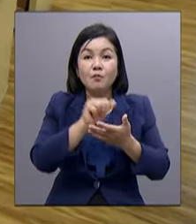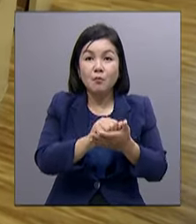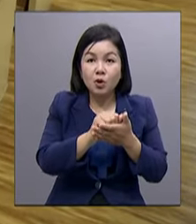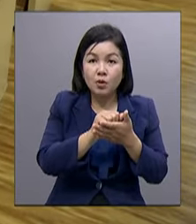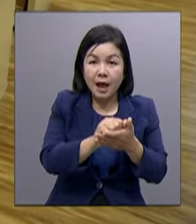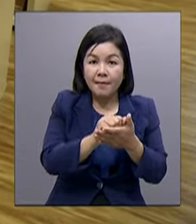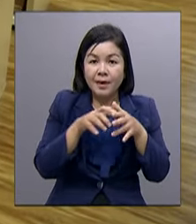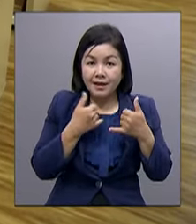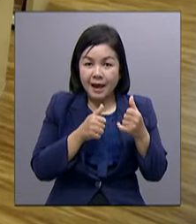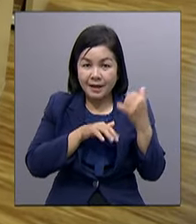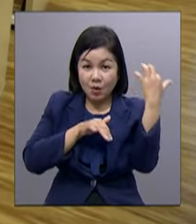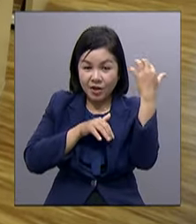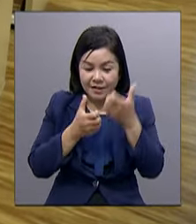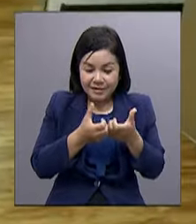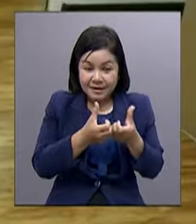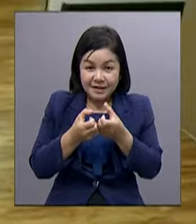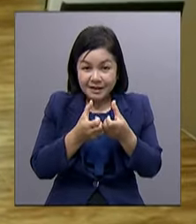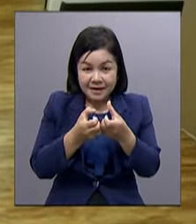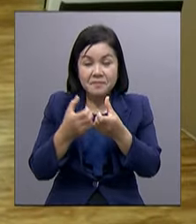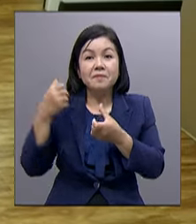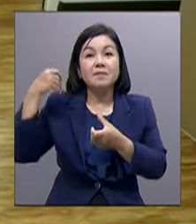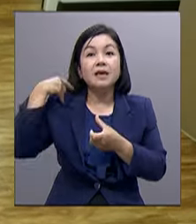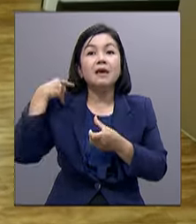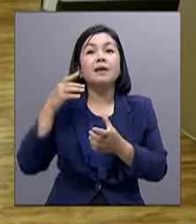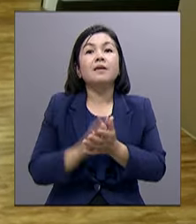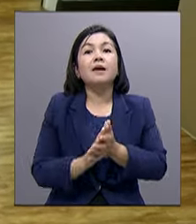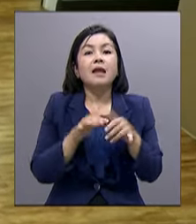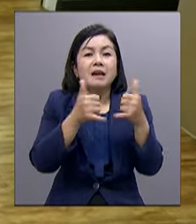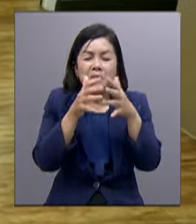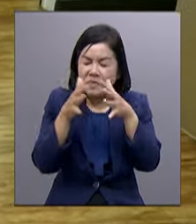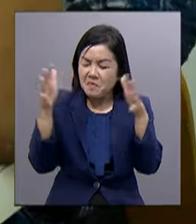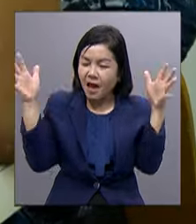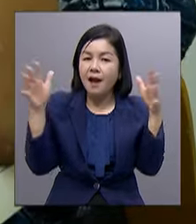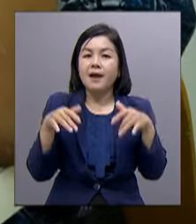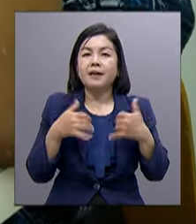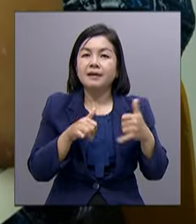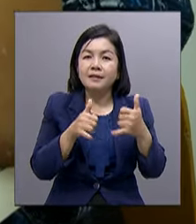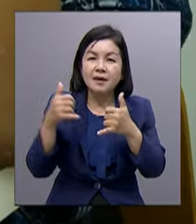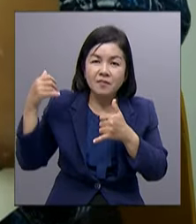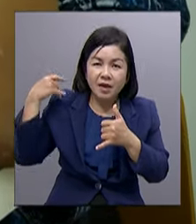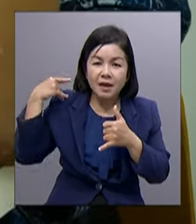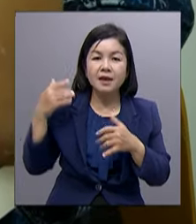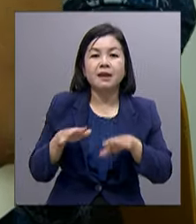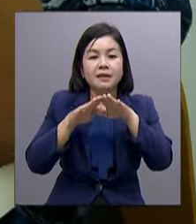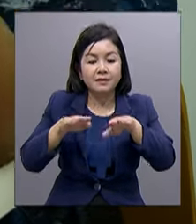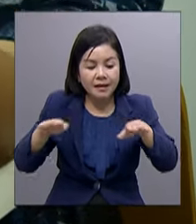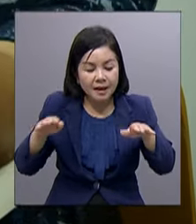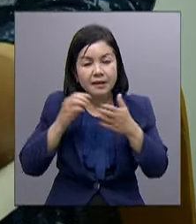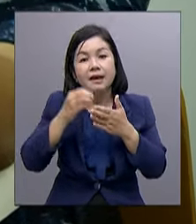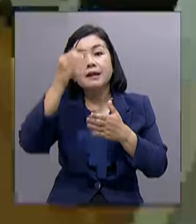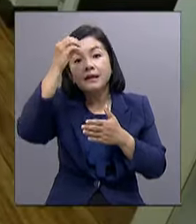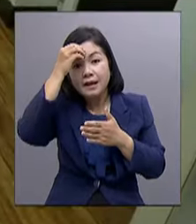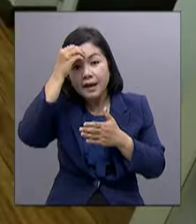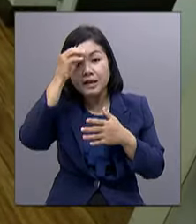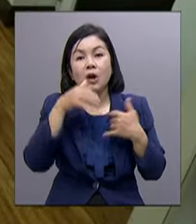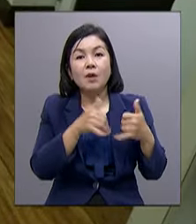ของบอร์ดเกมเรื่อยๆก็คือหมายถึงว่าเราจะมีเกมเยอะหลายอย่างนะคะซึ่งน้องๆ นักเรียนที่เข้าม